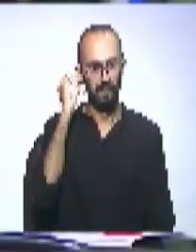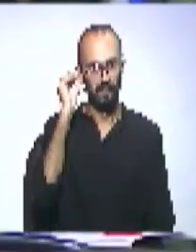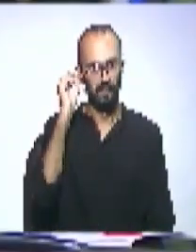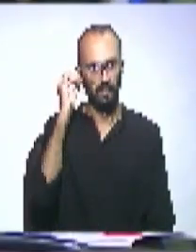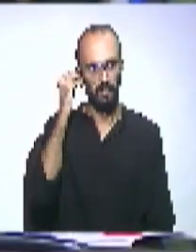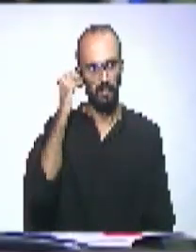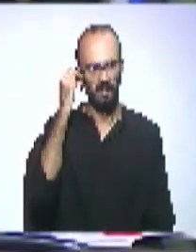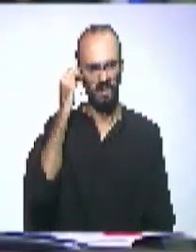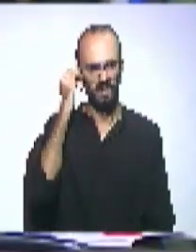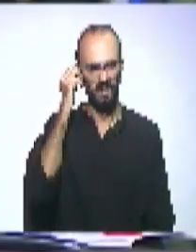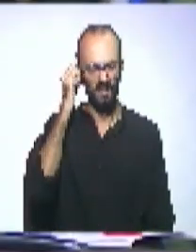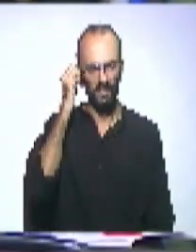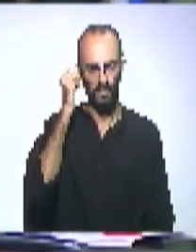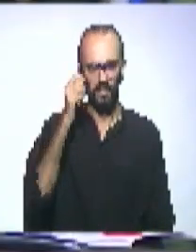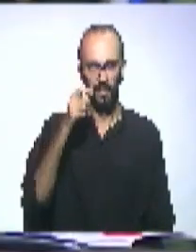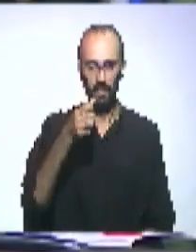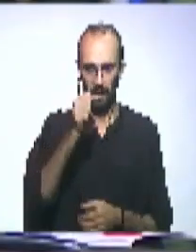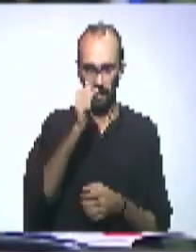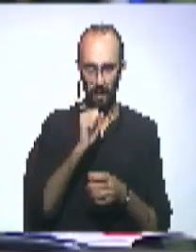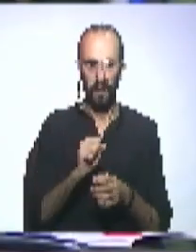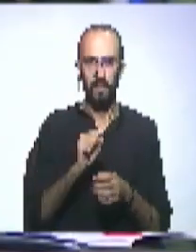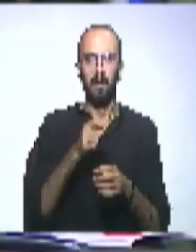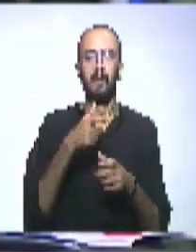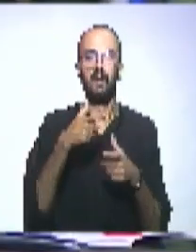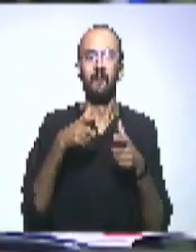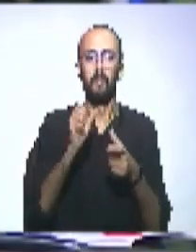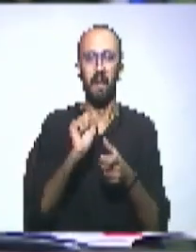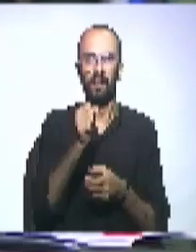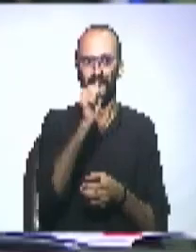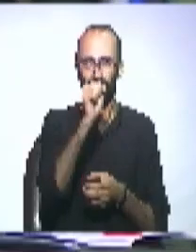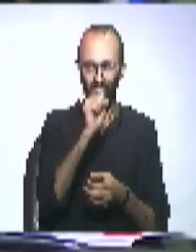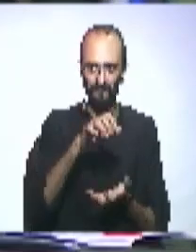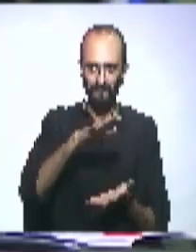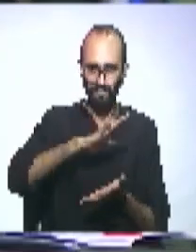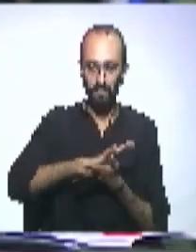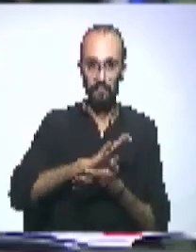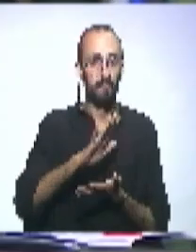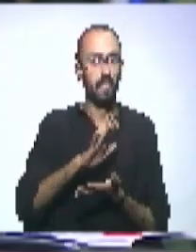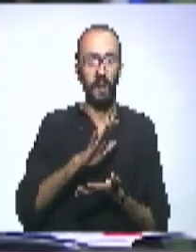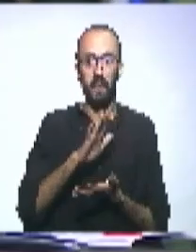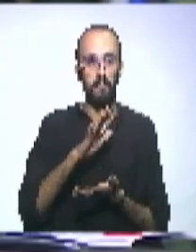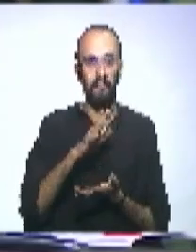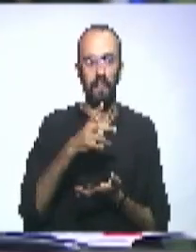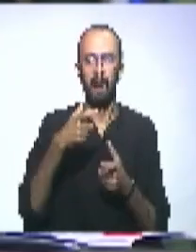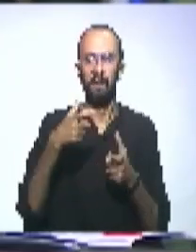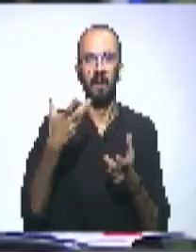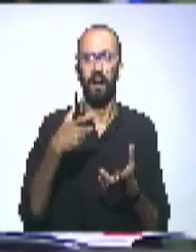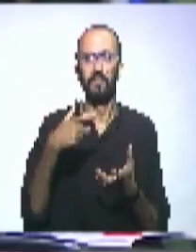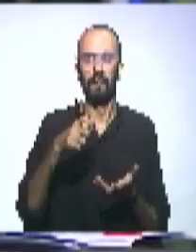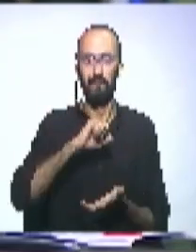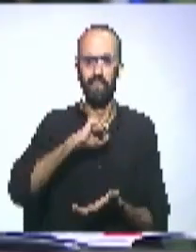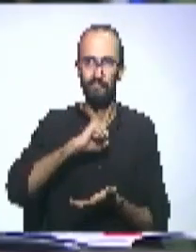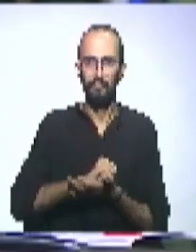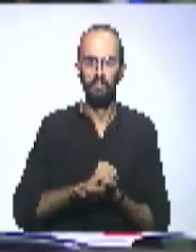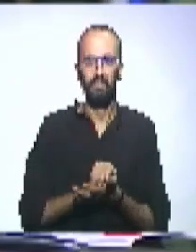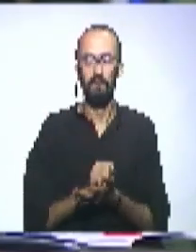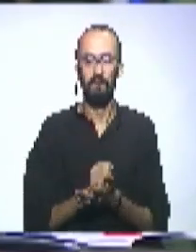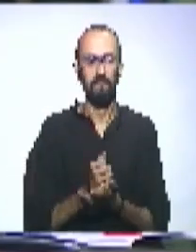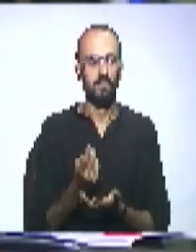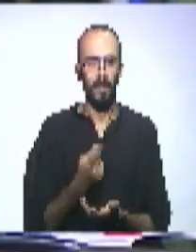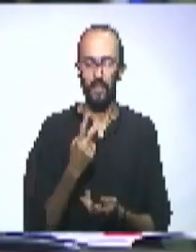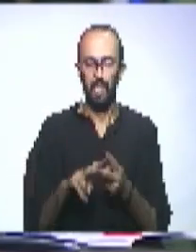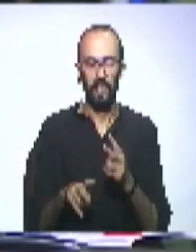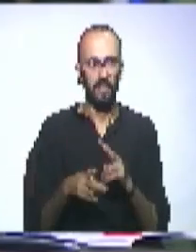مكبس الهامبرجر عند حضرتك، تحطي فيه كيس وتكبسي الهامبرجر. تمام، ما عندكيش، عندك غطا مدور حطي فيه كيس برضو وتكبسي